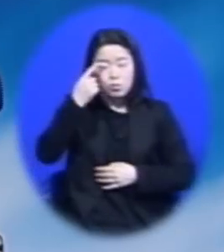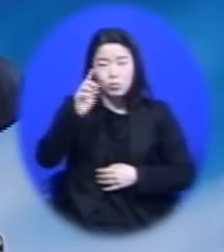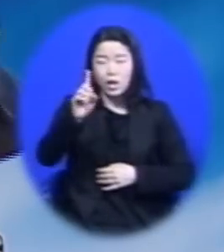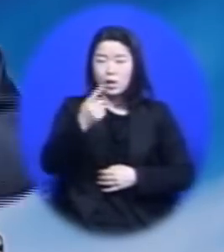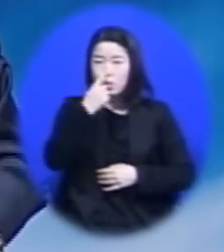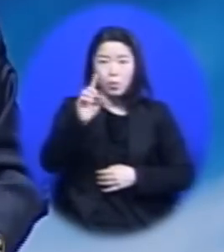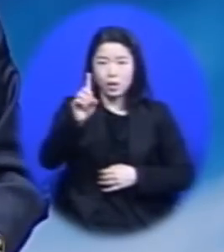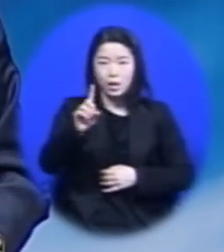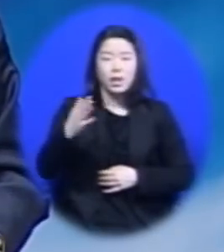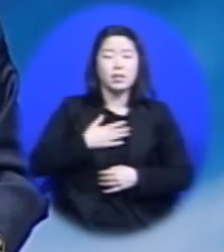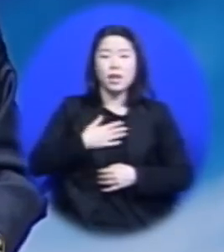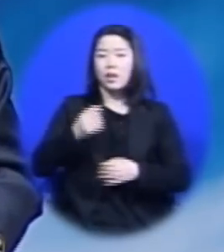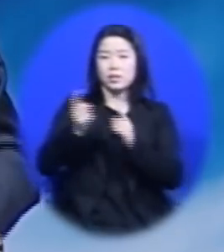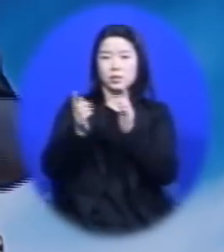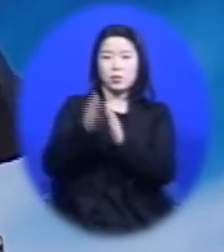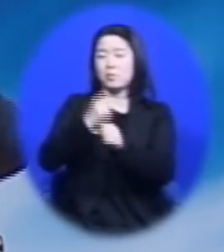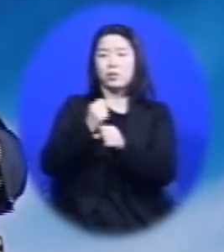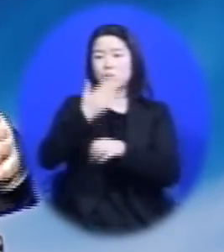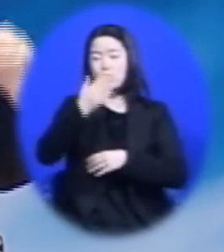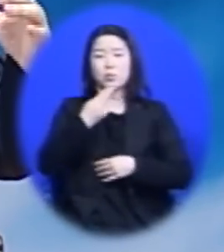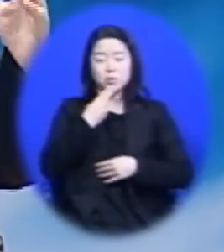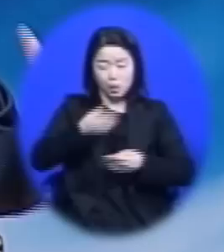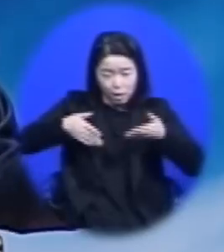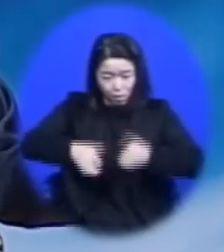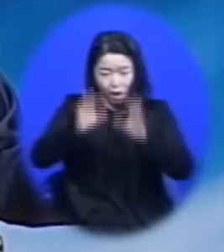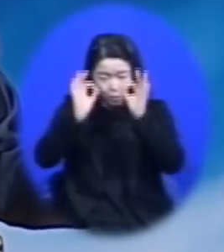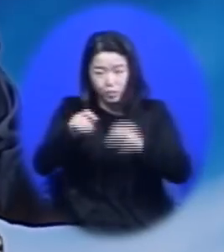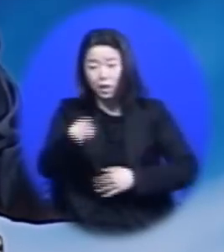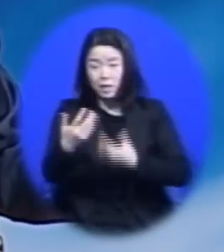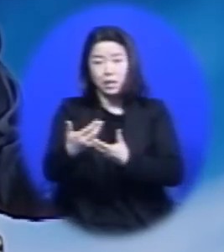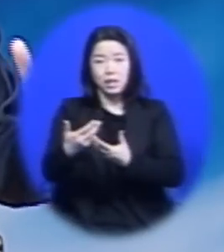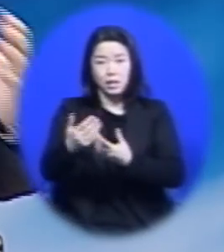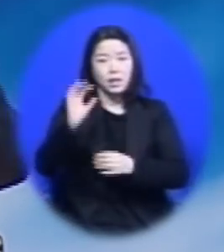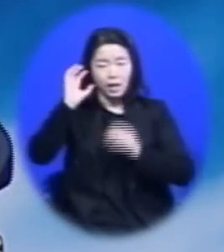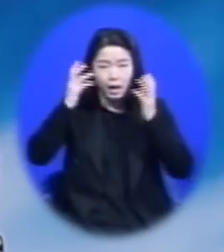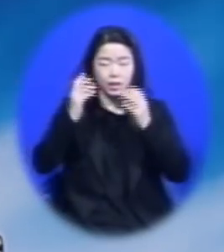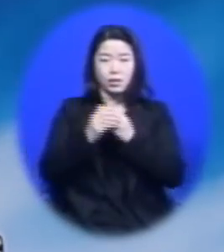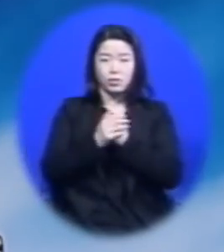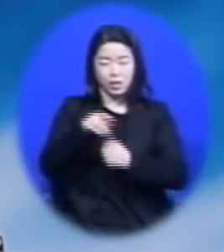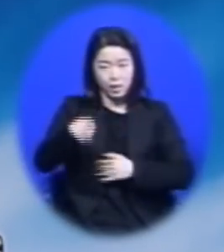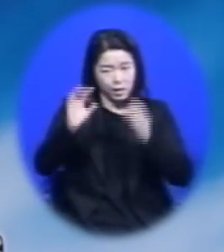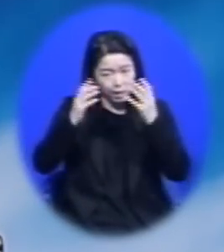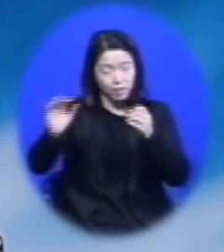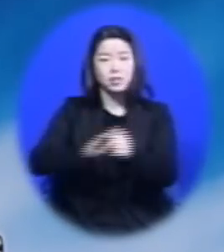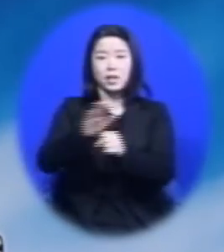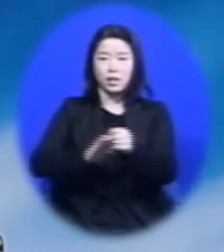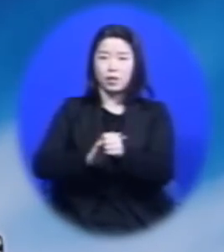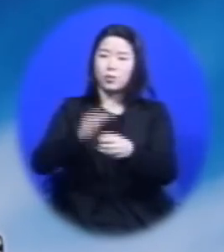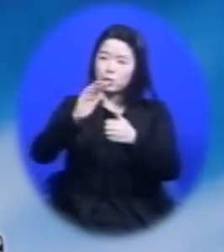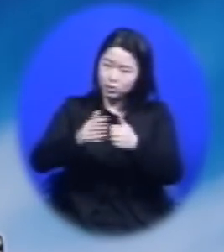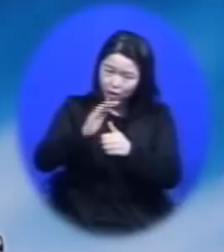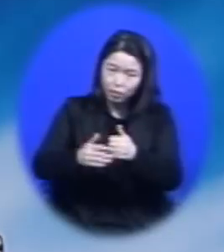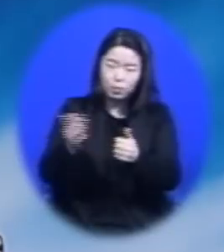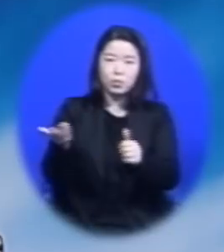코 하나 우리가 만들 수 없습니다 나 보니까 그 아이인 거예요 그래서 그 아이를 사랑하고 다듬고